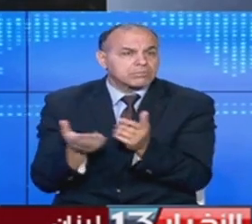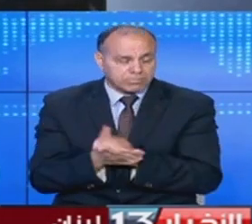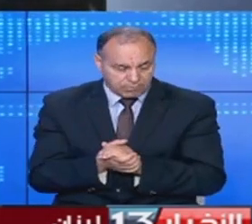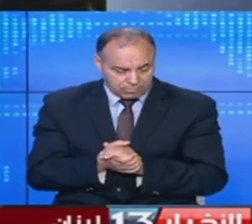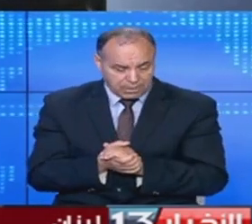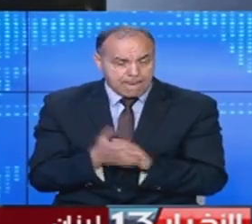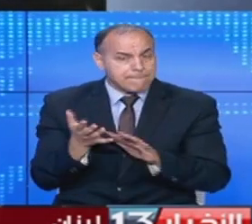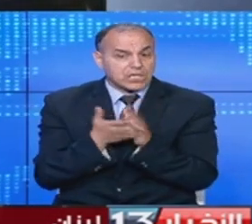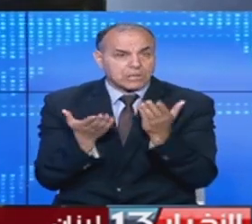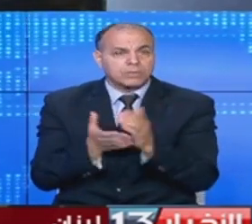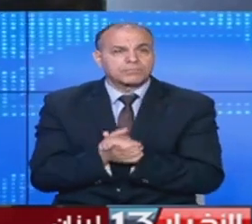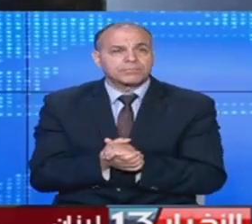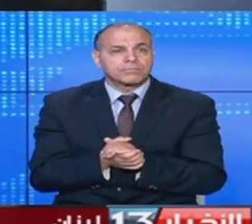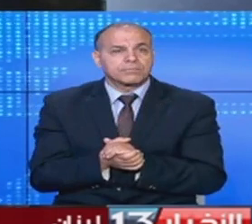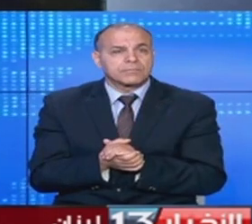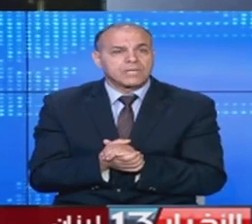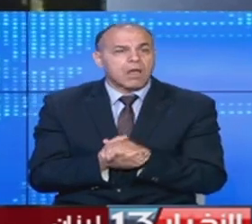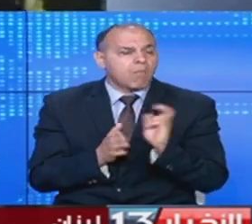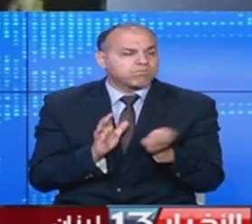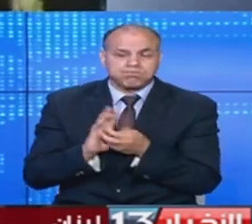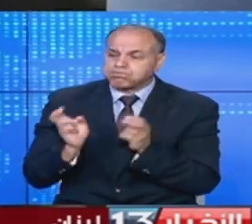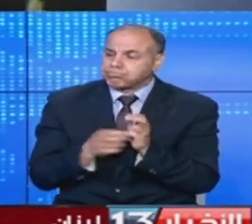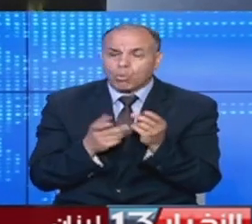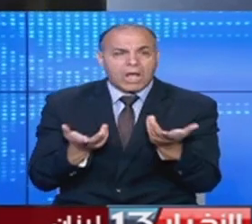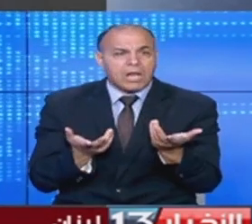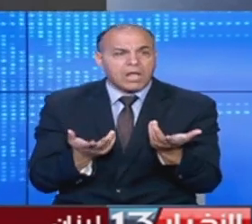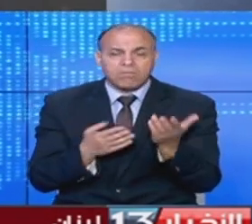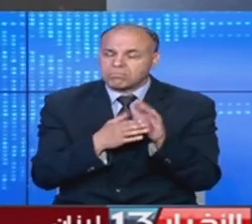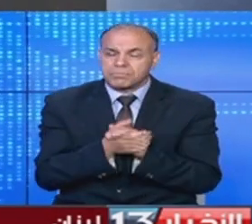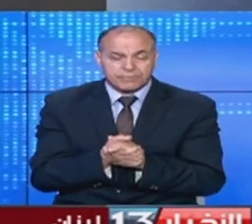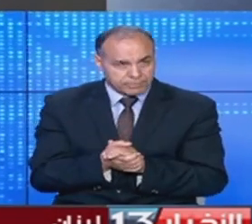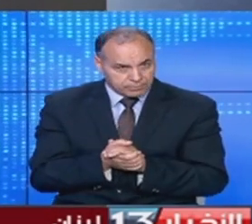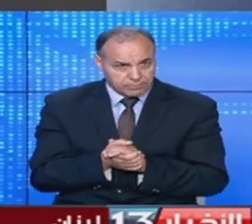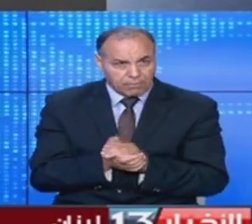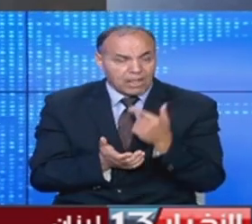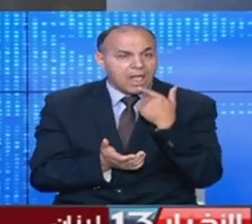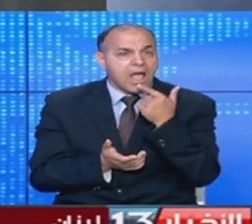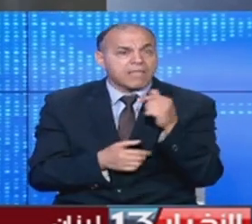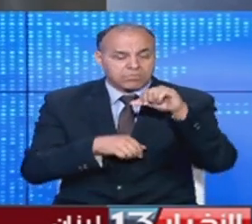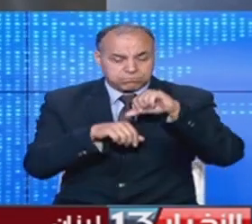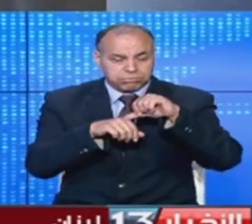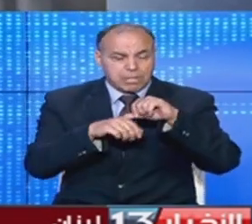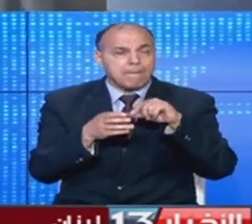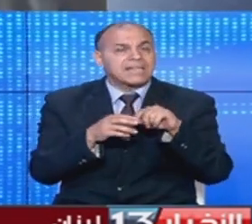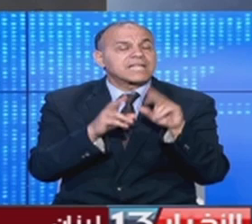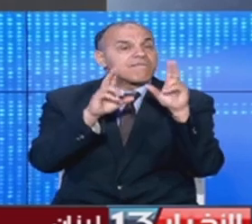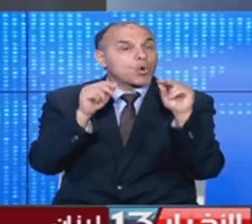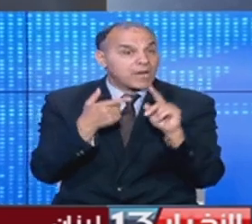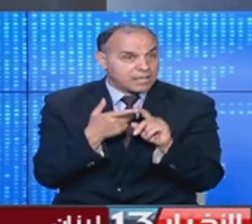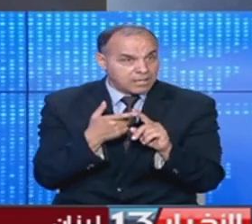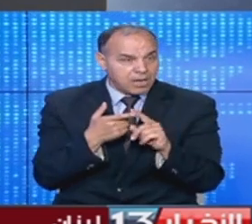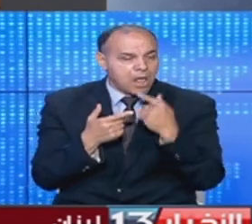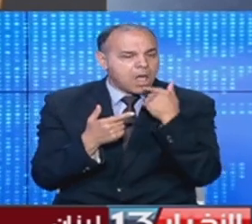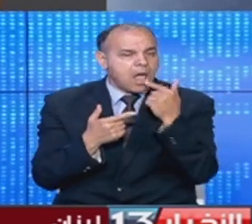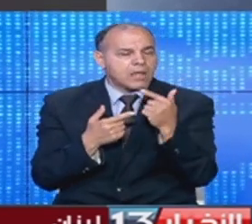من الأزمة اللي هو فيه، هن بده يسرقوا وبده ينهبوا، ما همهم البلد. وفي طرابلس ثاني أكبر مدينة في لبنان